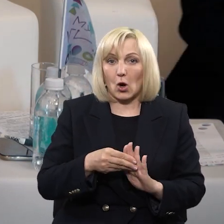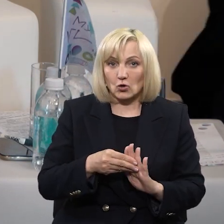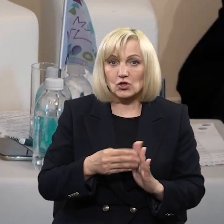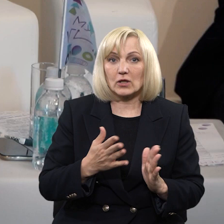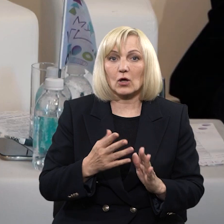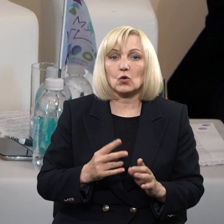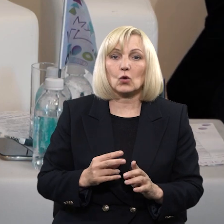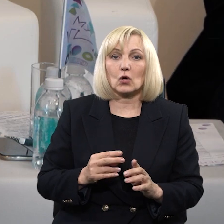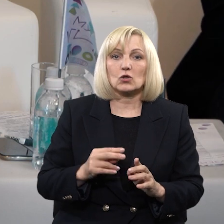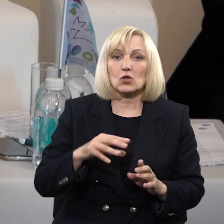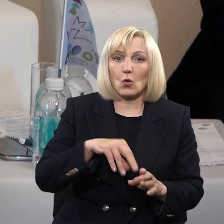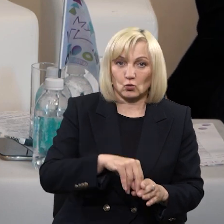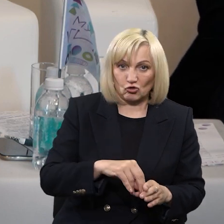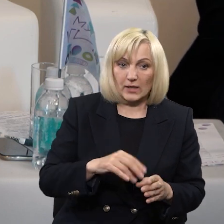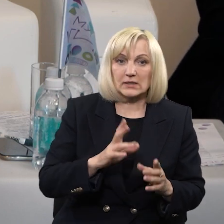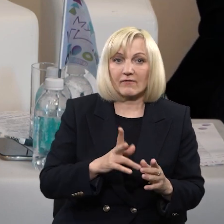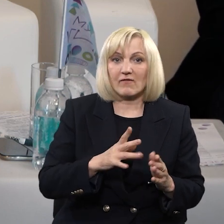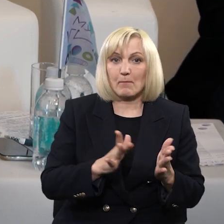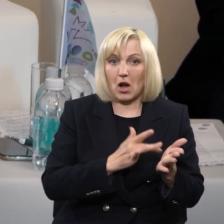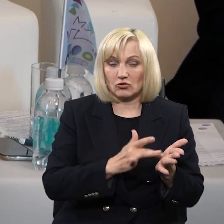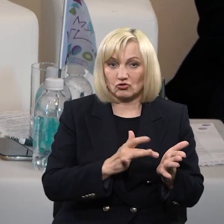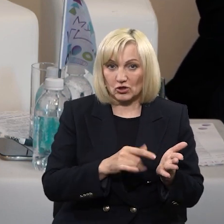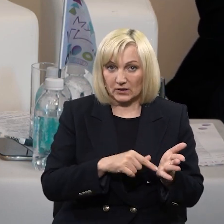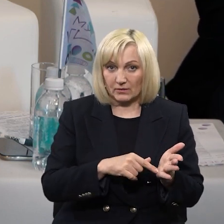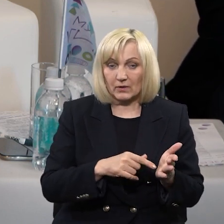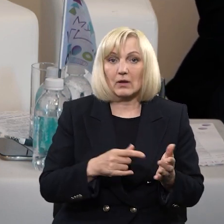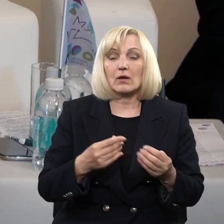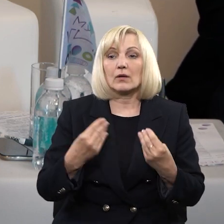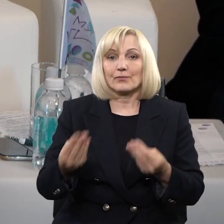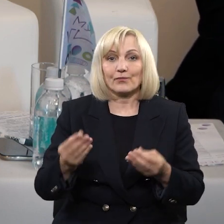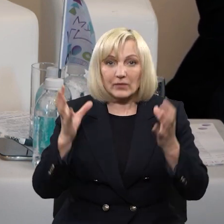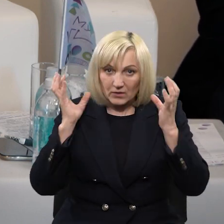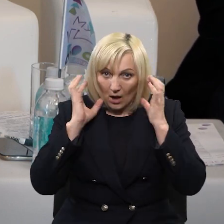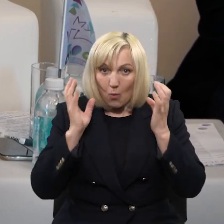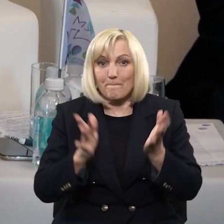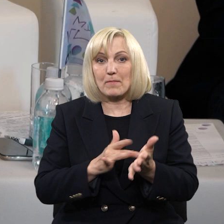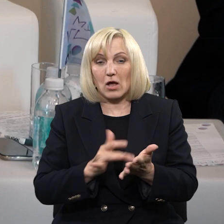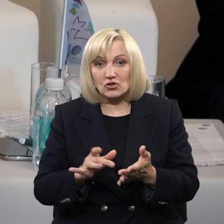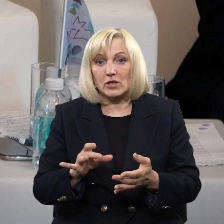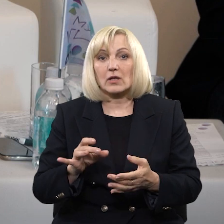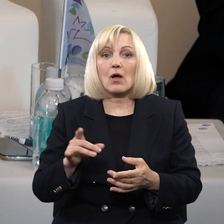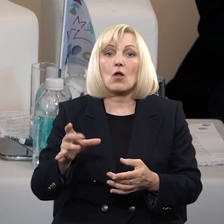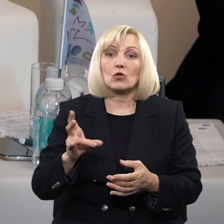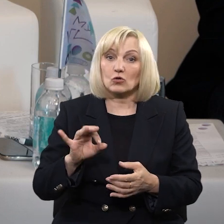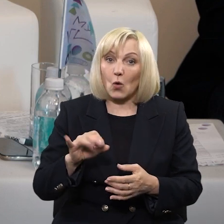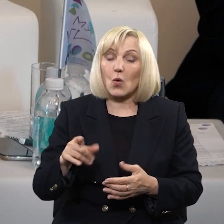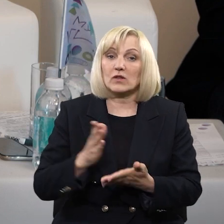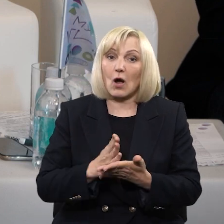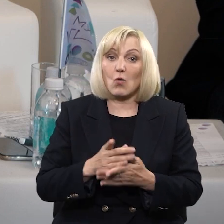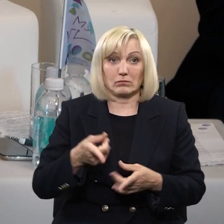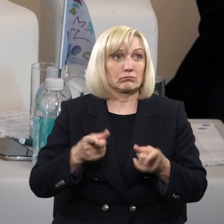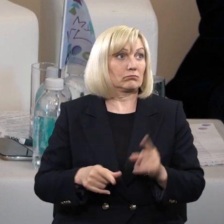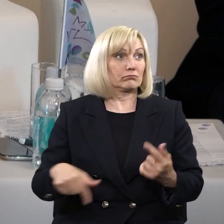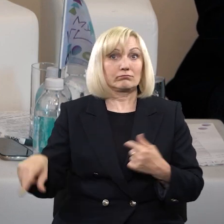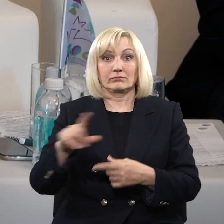которое загружается в планшет человек получает комплект наушников планшет но он в